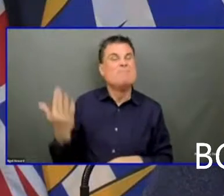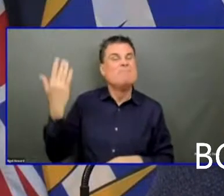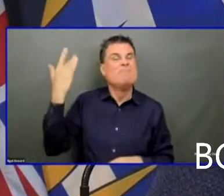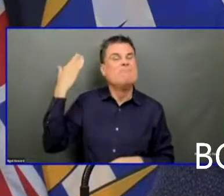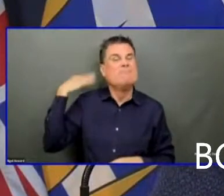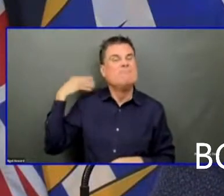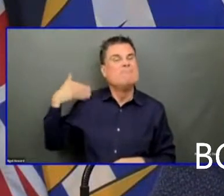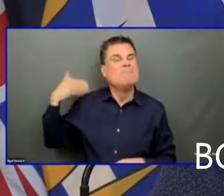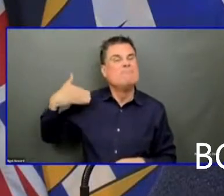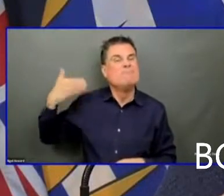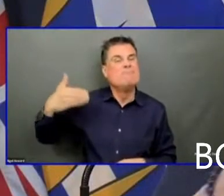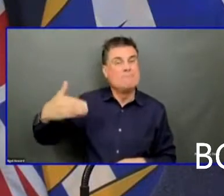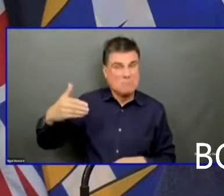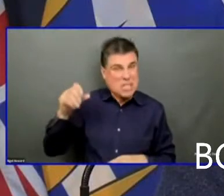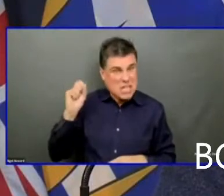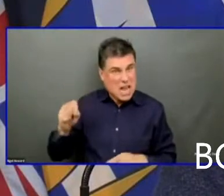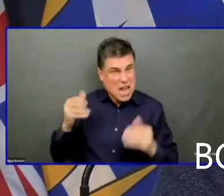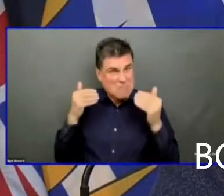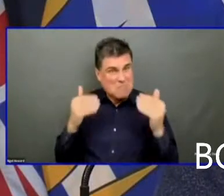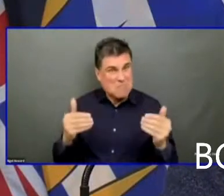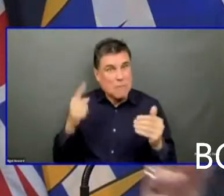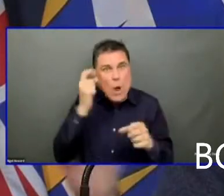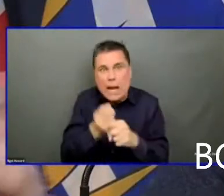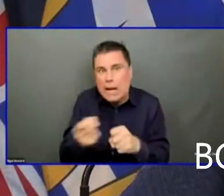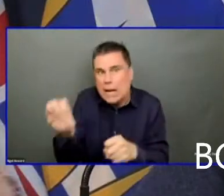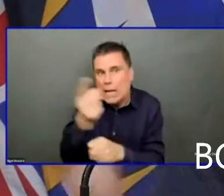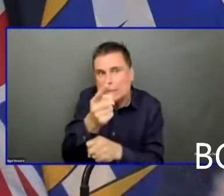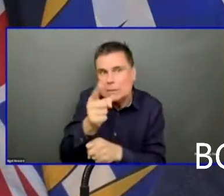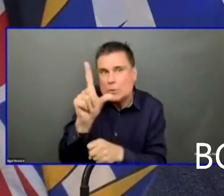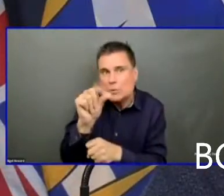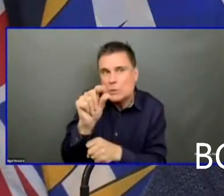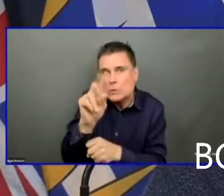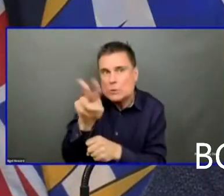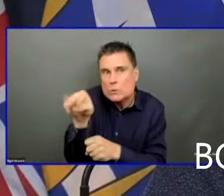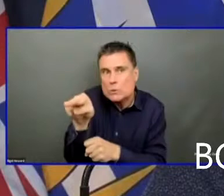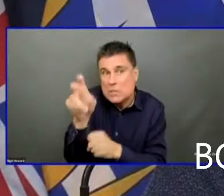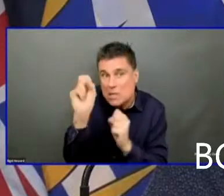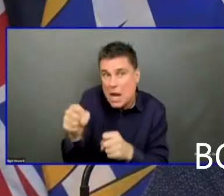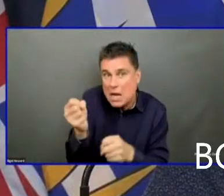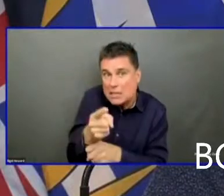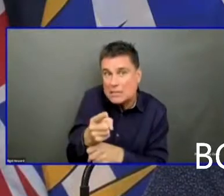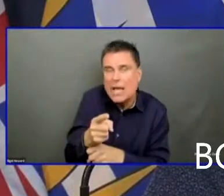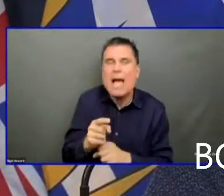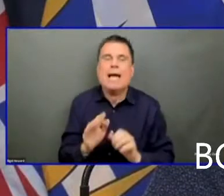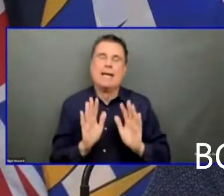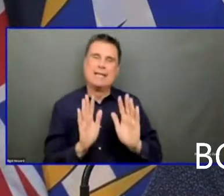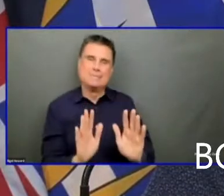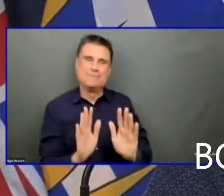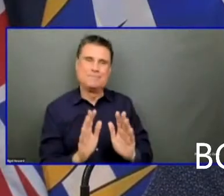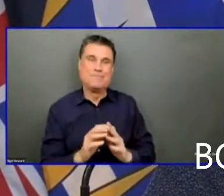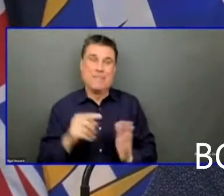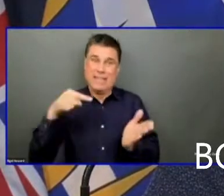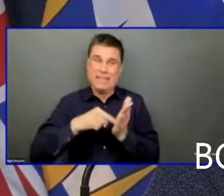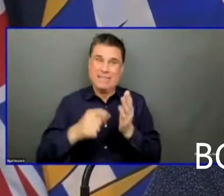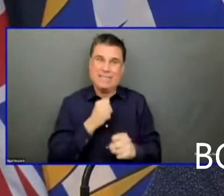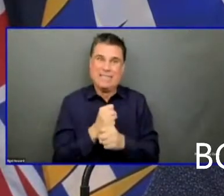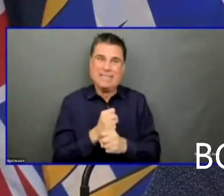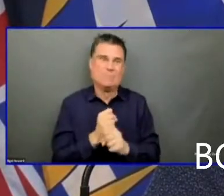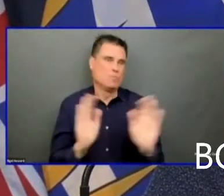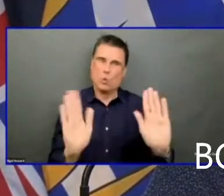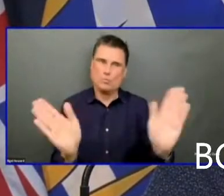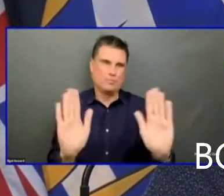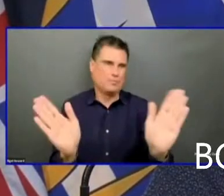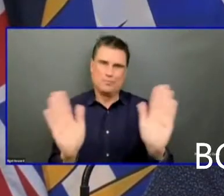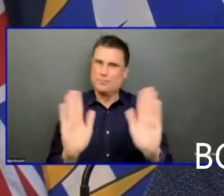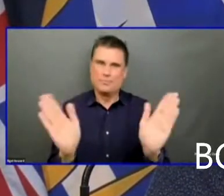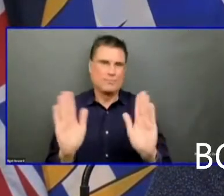Okay, for this year, that's a no. 今年不会不允许什么半个城市的人大家聚集在这个街道里边